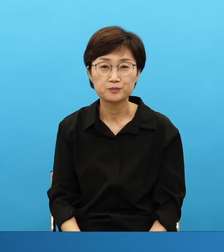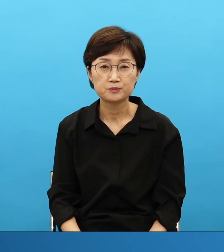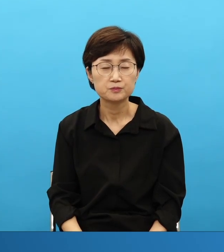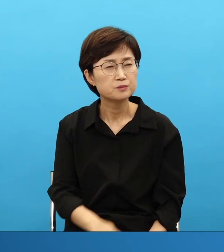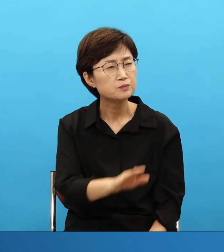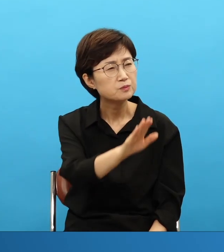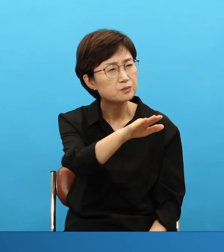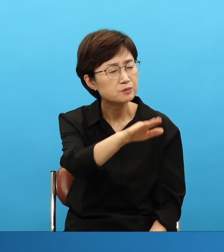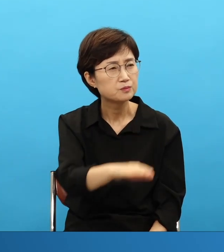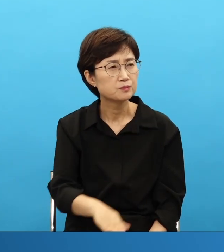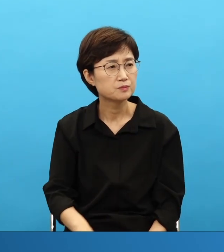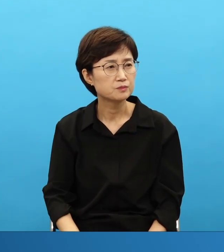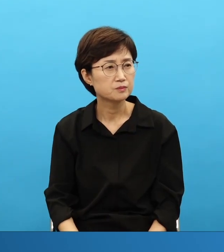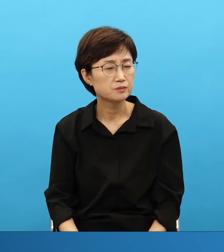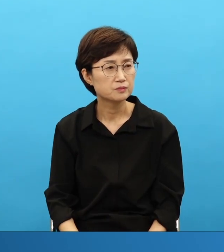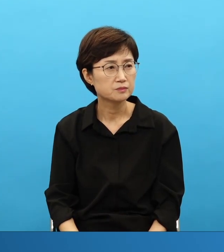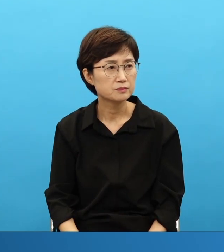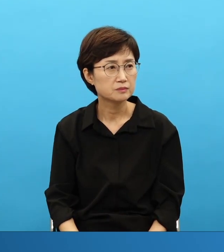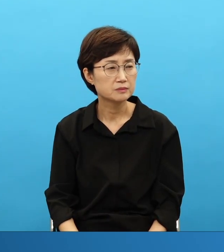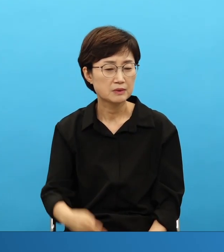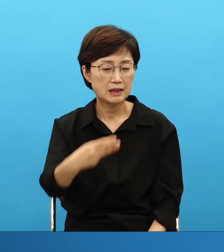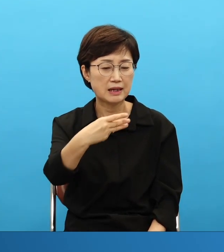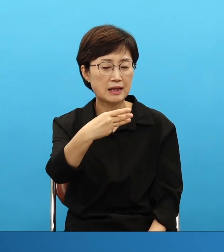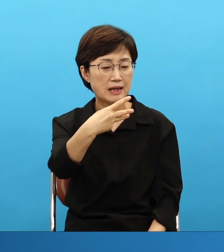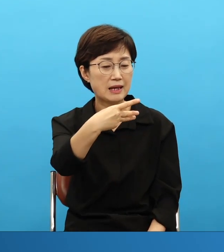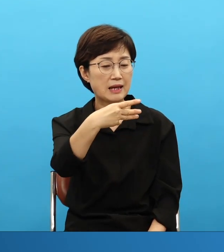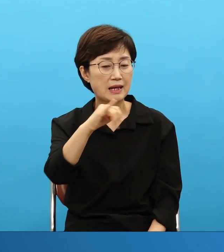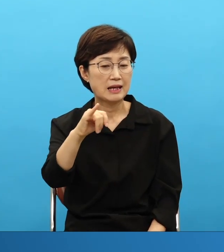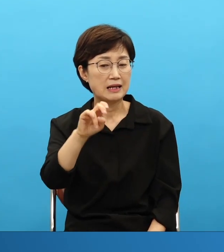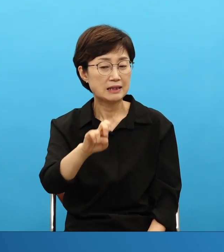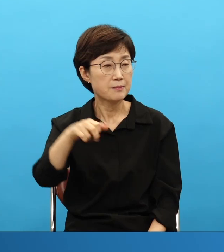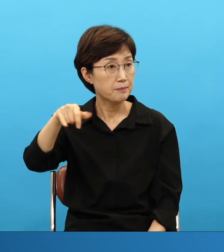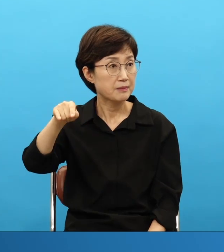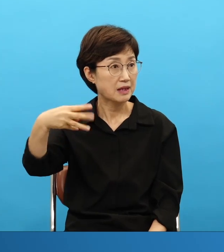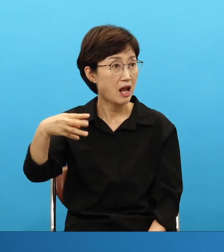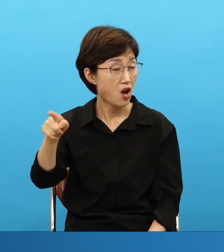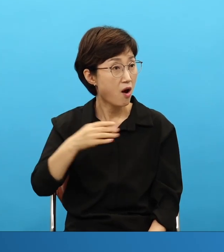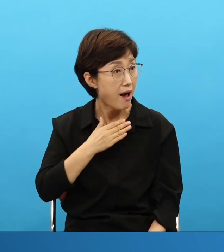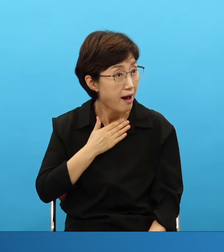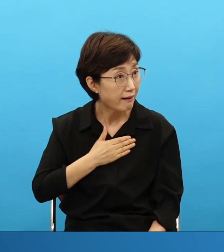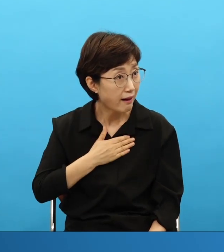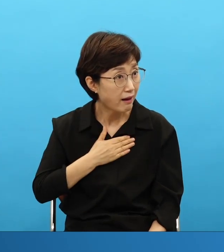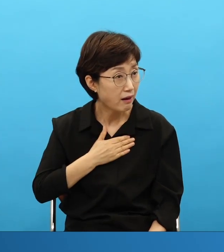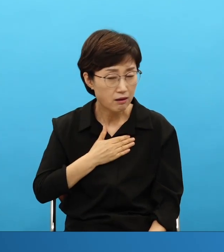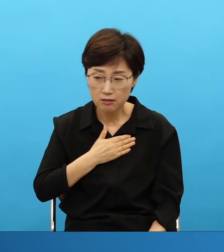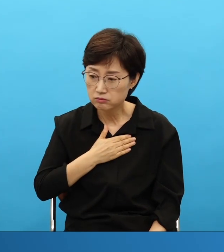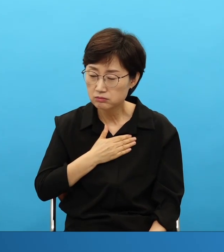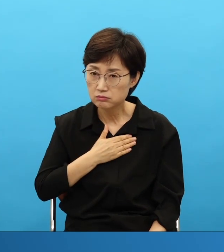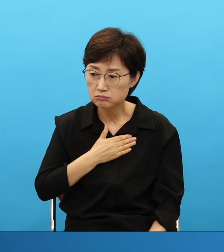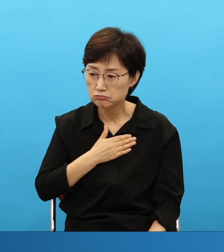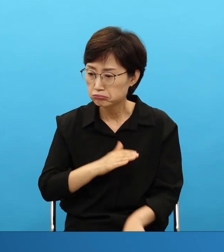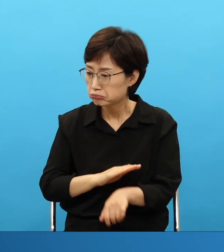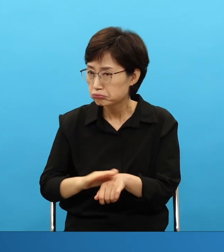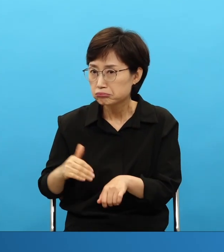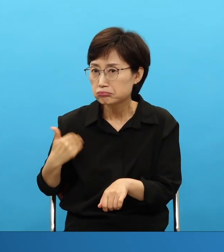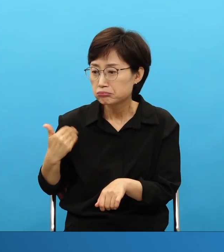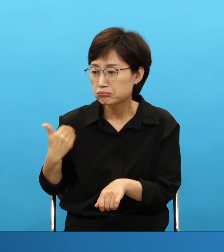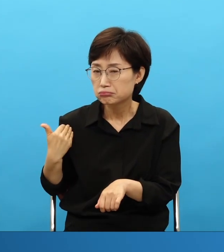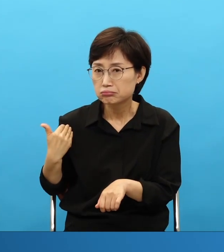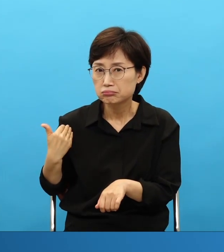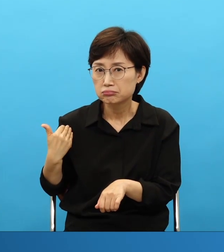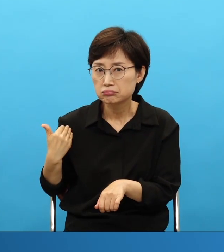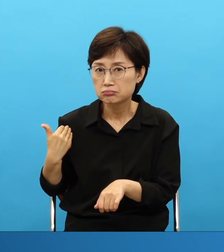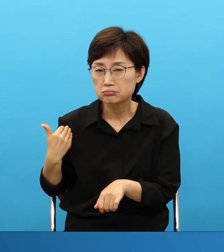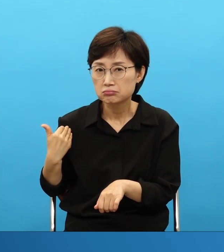했어요 켈러 아십니까 이렇게 물었 잘 모릅니다 저는